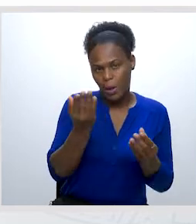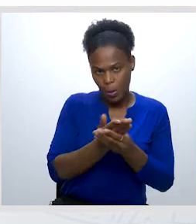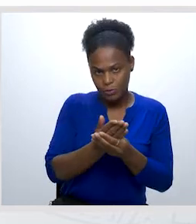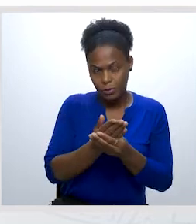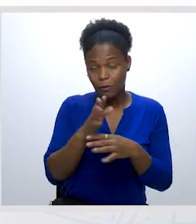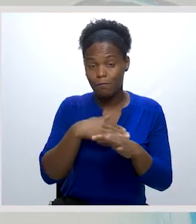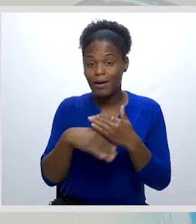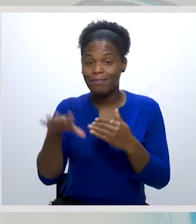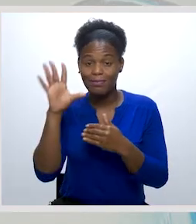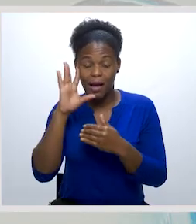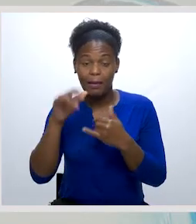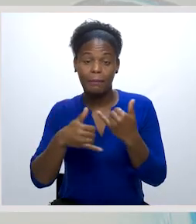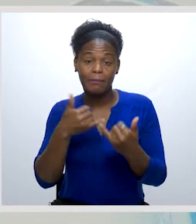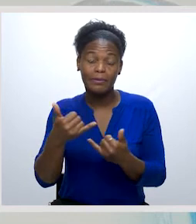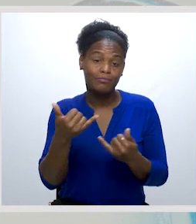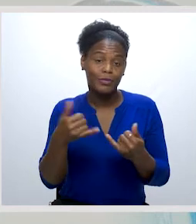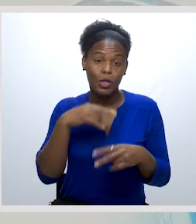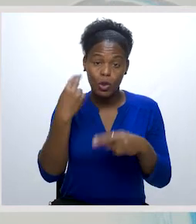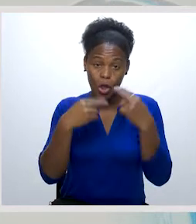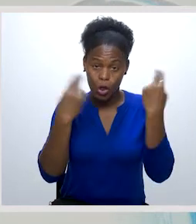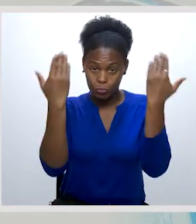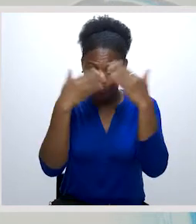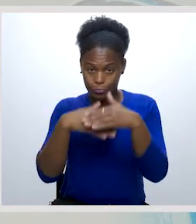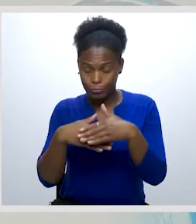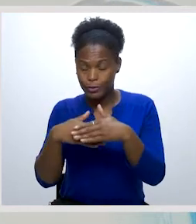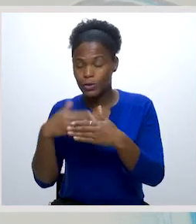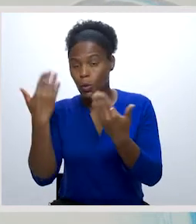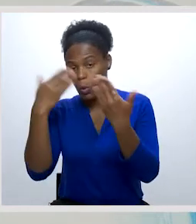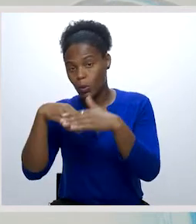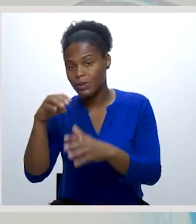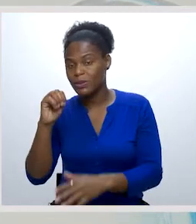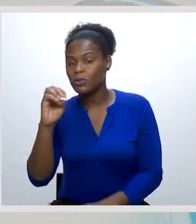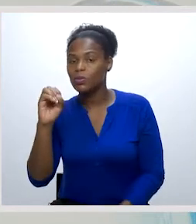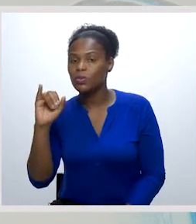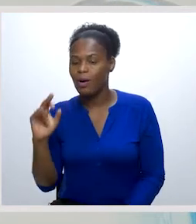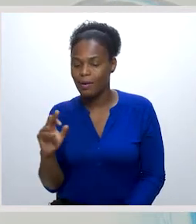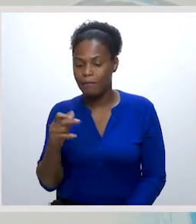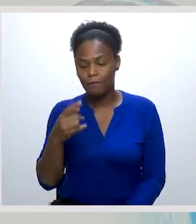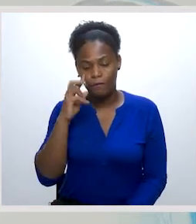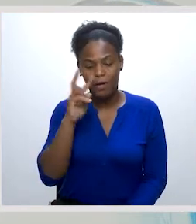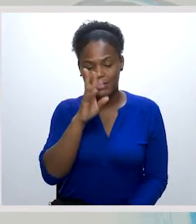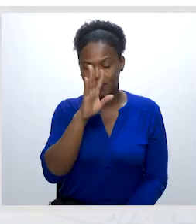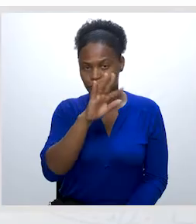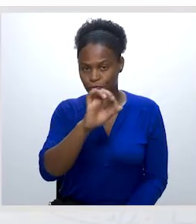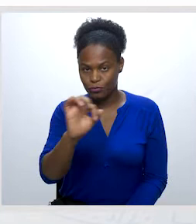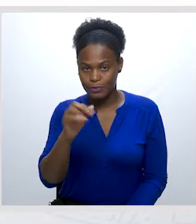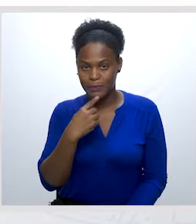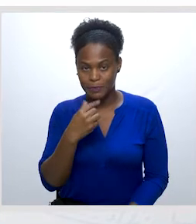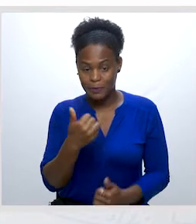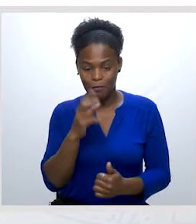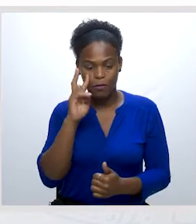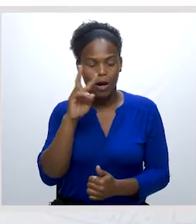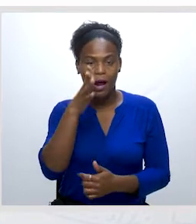Vou ver se vocês entenderam bem. Regardez notre activité.